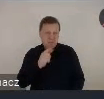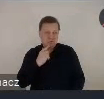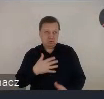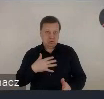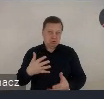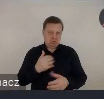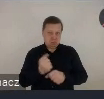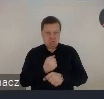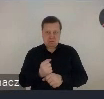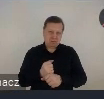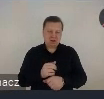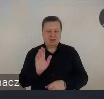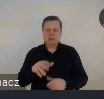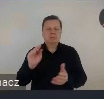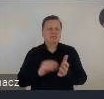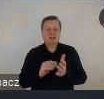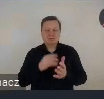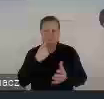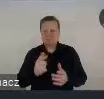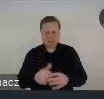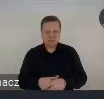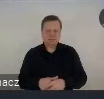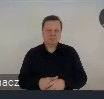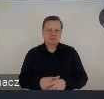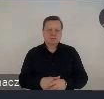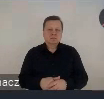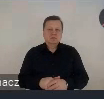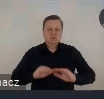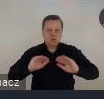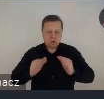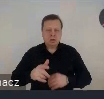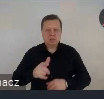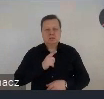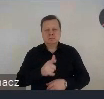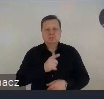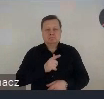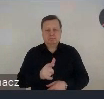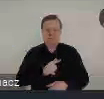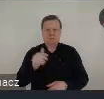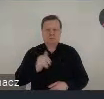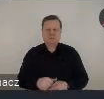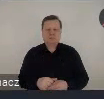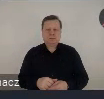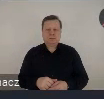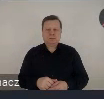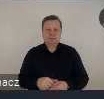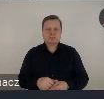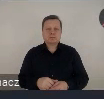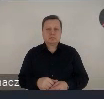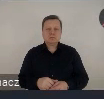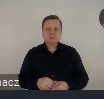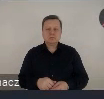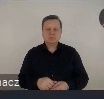no ale w praktyce oczywiście chodzi po prostu o to, że Instytut udzielając